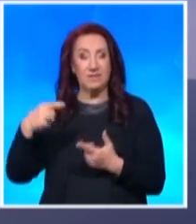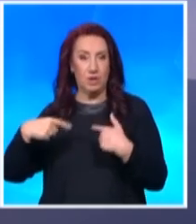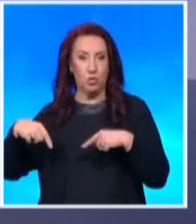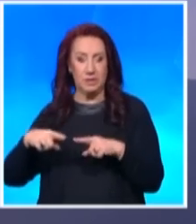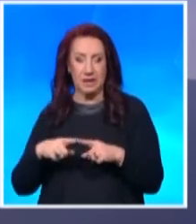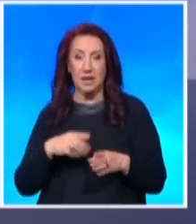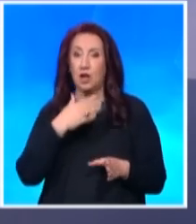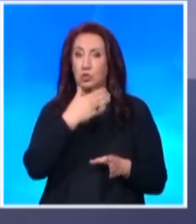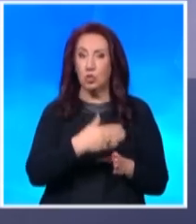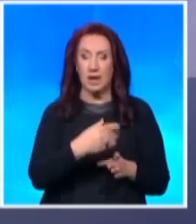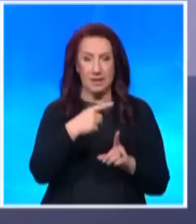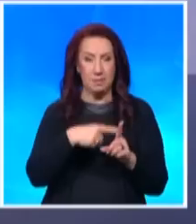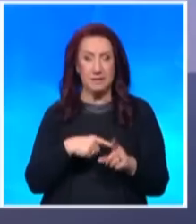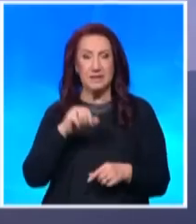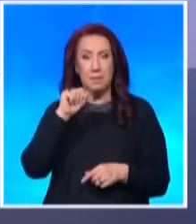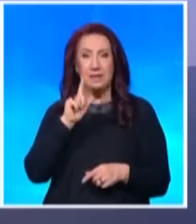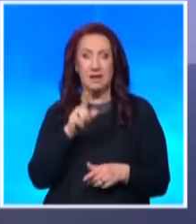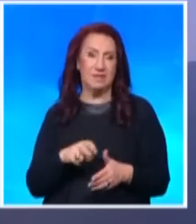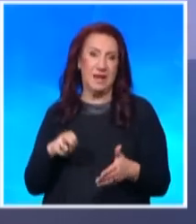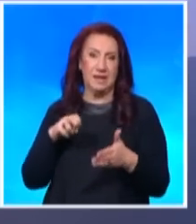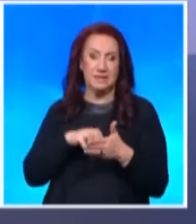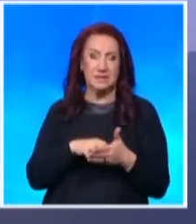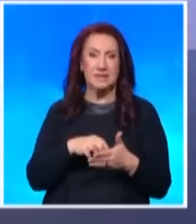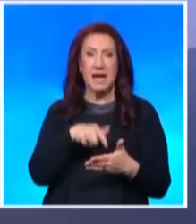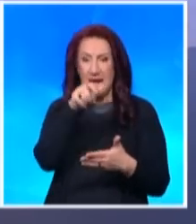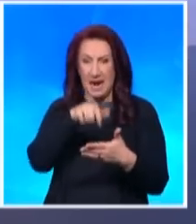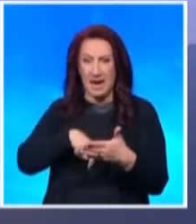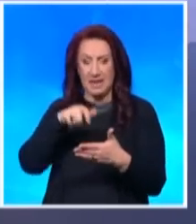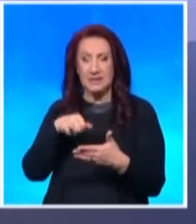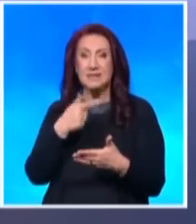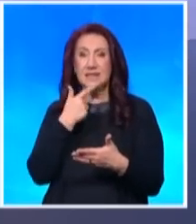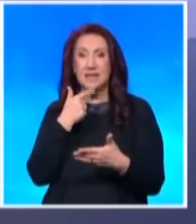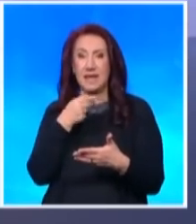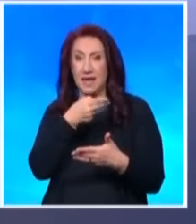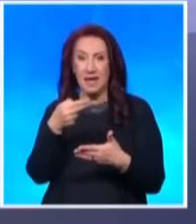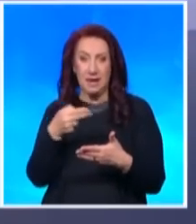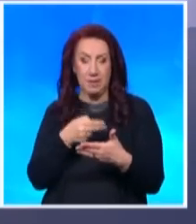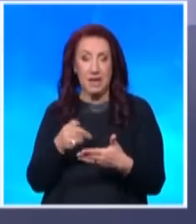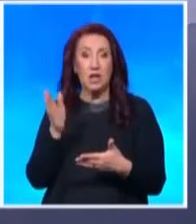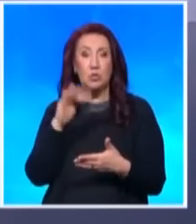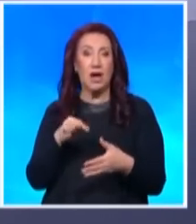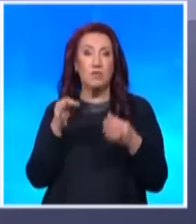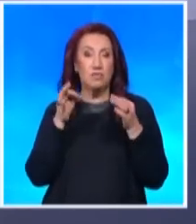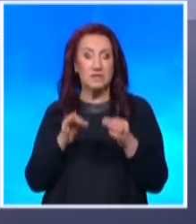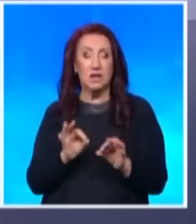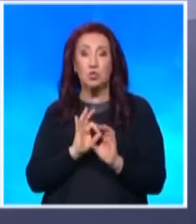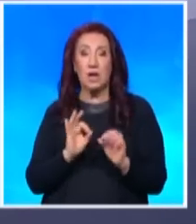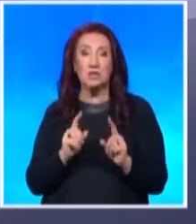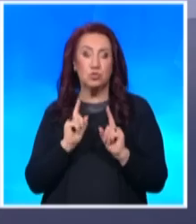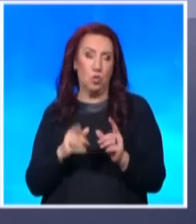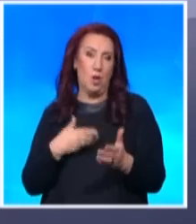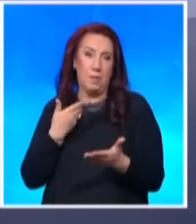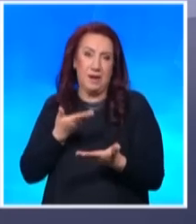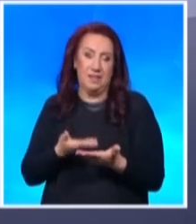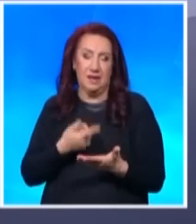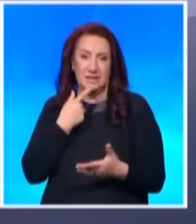партиите трябва да регистрират и листите с поименен състав. Тогава официално ще са ясни и кандидат-депутатите за